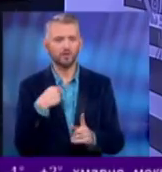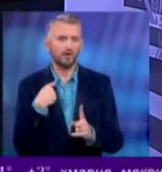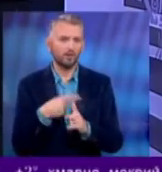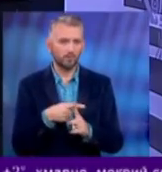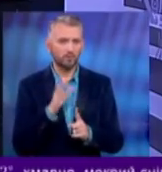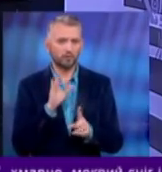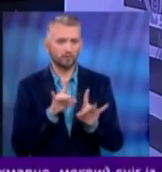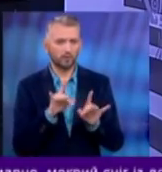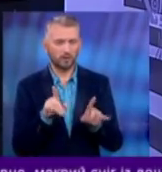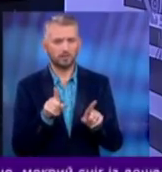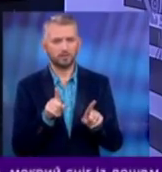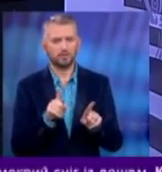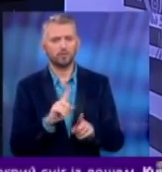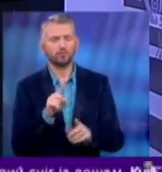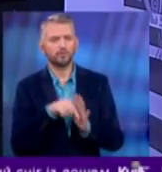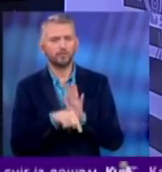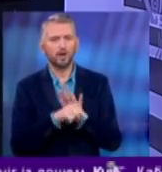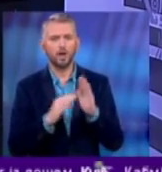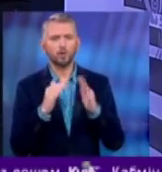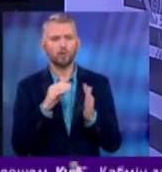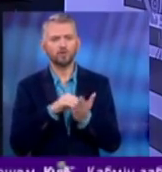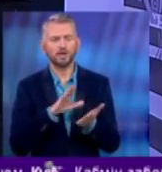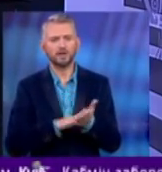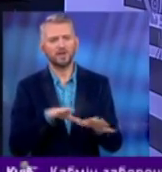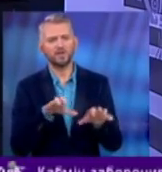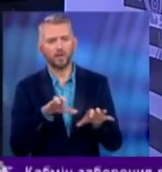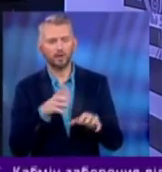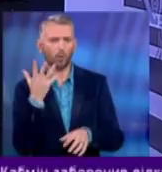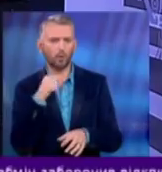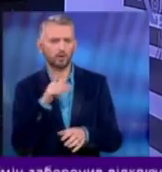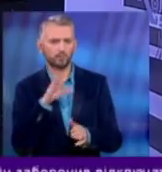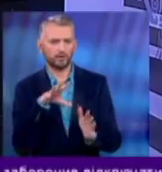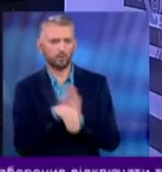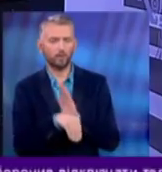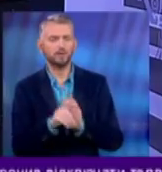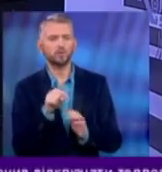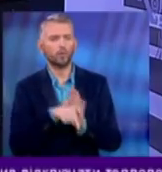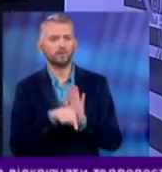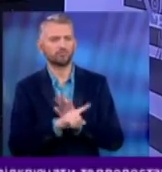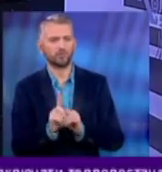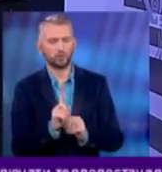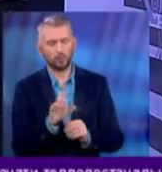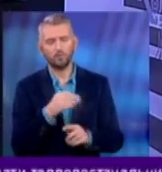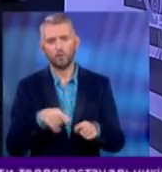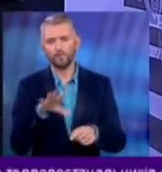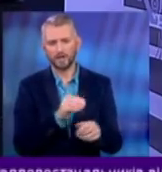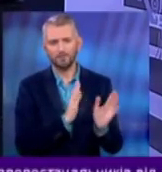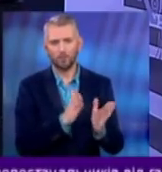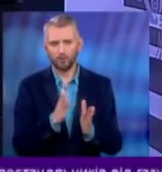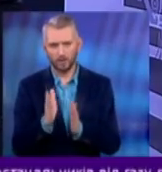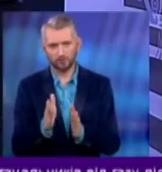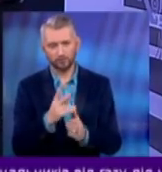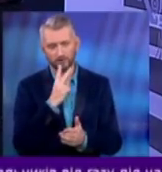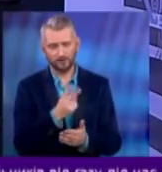серед іншого розкажемо, що таке домашня реєстрація тварин і коли її запроваджують, і що вона означає. Про все по порядку приєднуйся